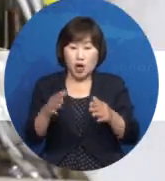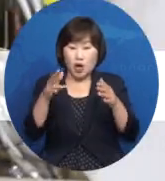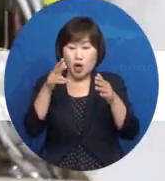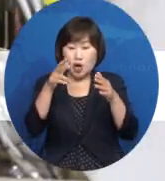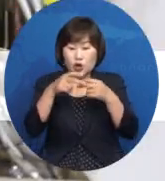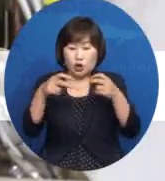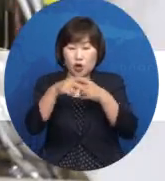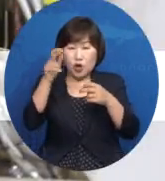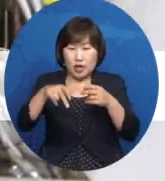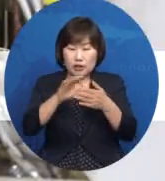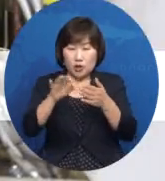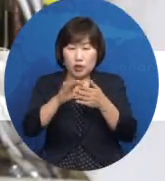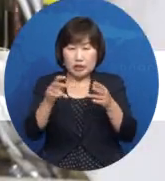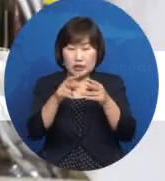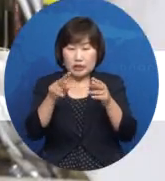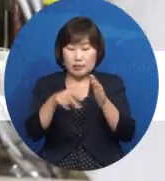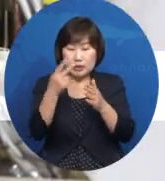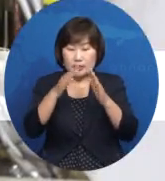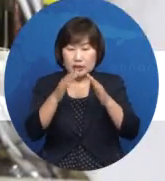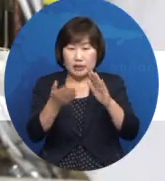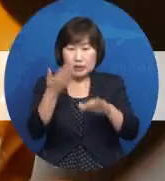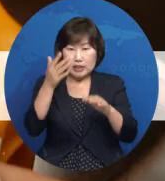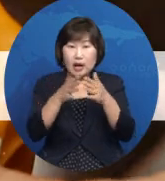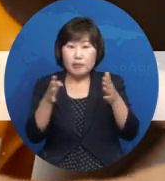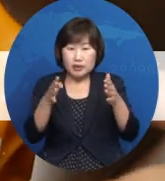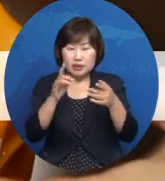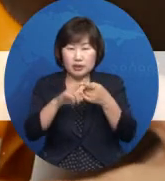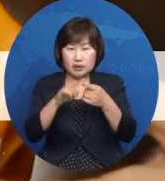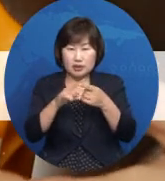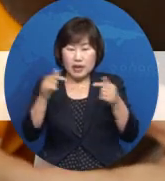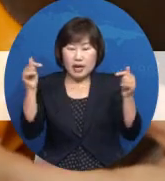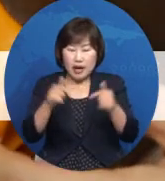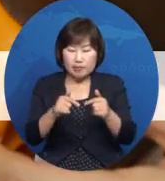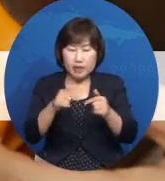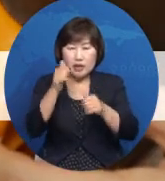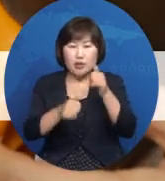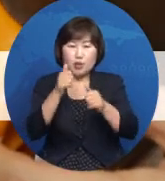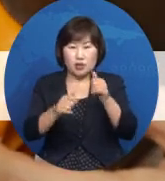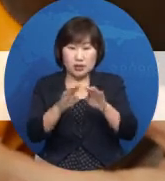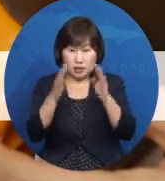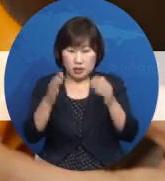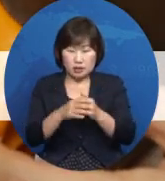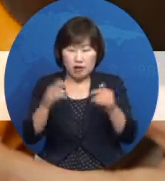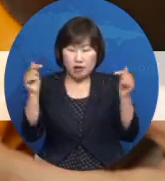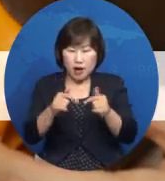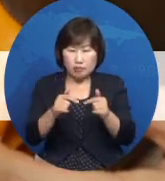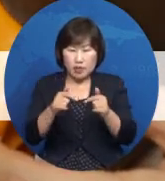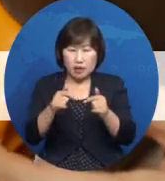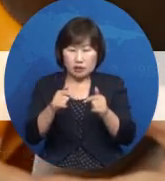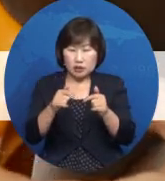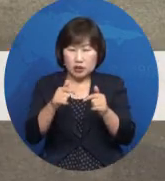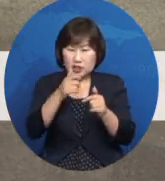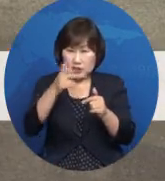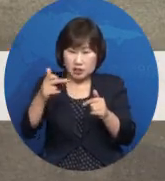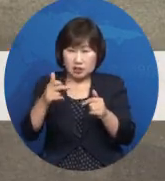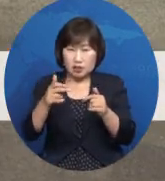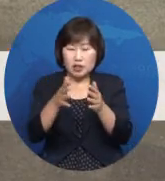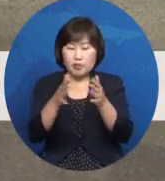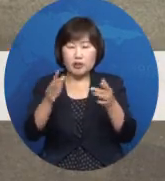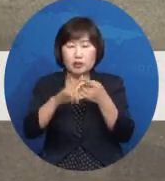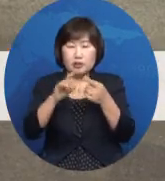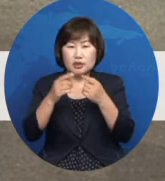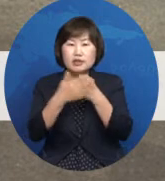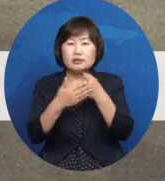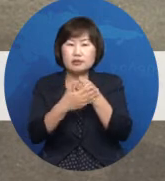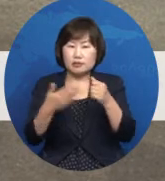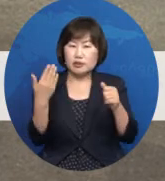교통카드를 사용하는 200세대 이상 공동주택에 대해서는 감량 경진대회를 개최해 감량률이 높은 공동주택은